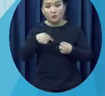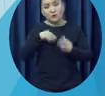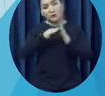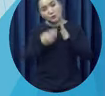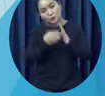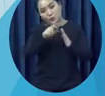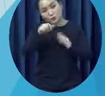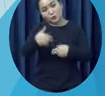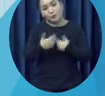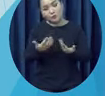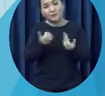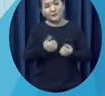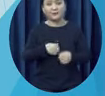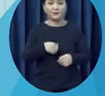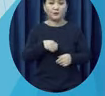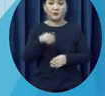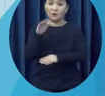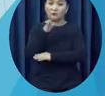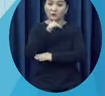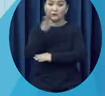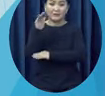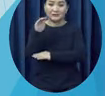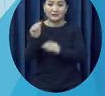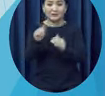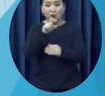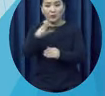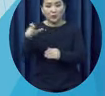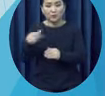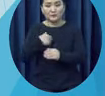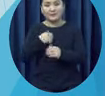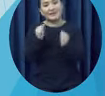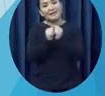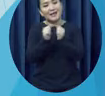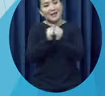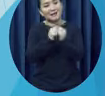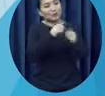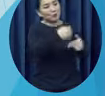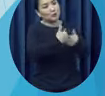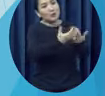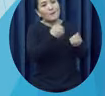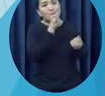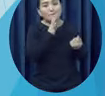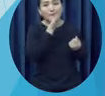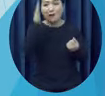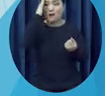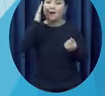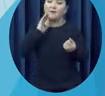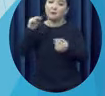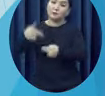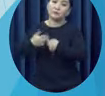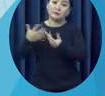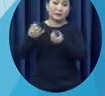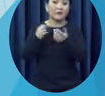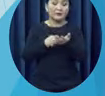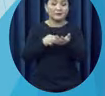юм аа. Өсвөр насны хүүхдүүд маань ихэвчлэн нөгөө хамгийн түрүүнд найз нөхдөөсөө тусламж авах гэдэг тийм ээ. Гэтэл эцэг эхээсээ тусламж хүсэх юм бол эцэг эх